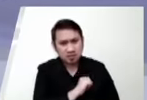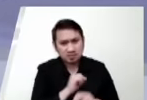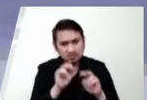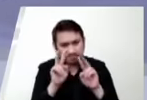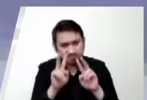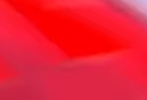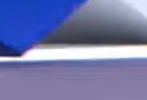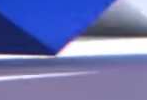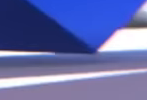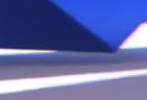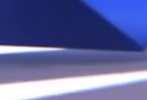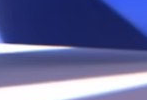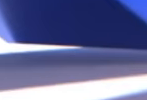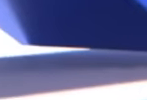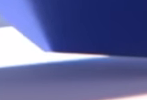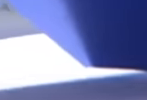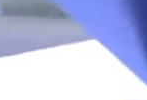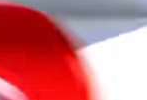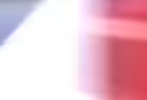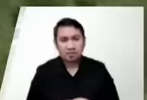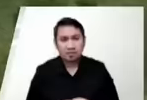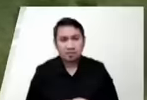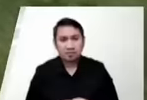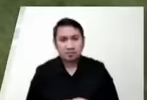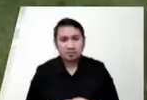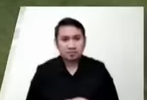Dano Tingkungko.